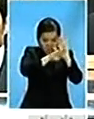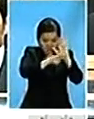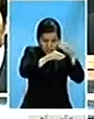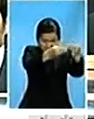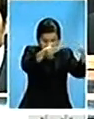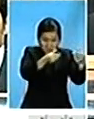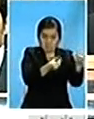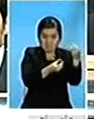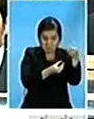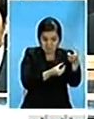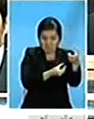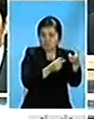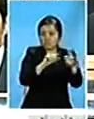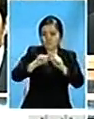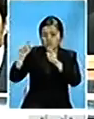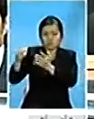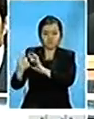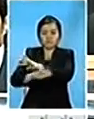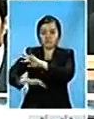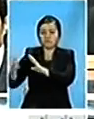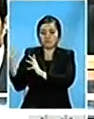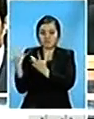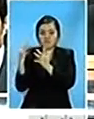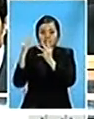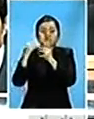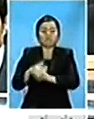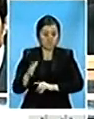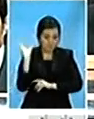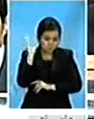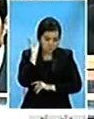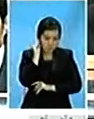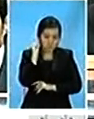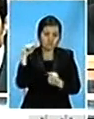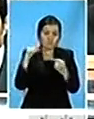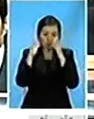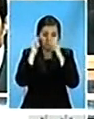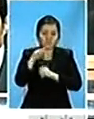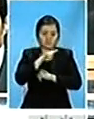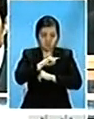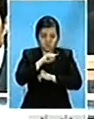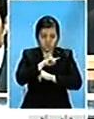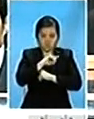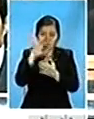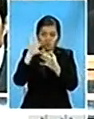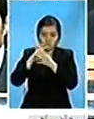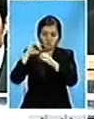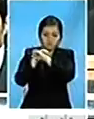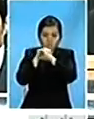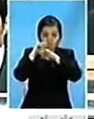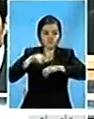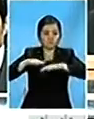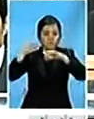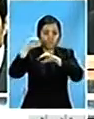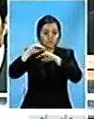งสัยของเอกชนผู้สนใจโดยผู้มีหน้าที่เกี่ยวข้องจึงพอสาม